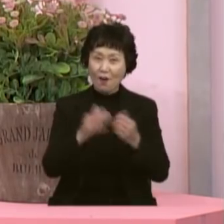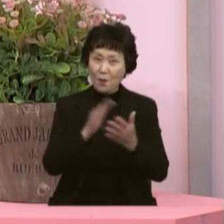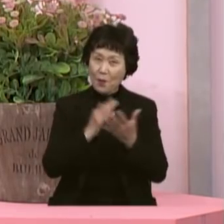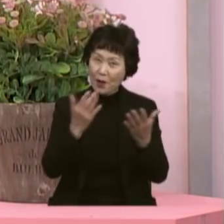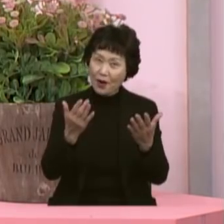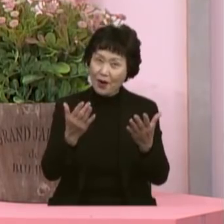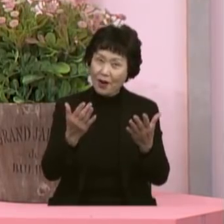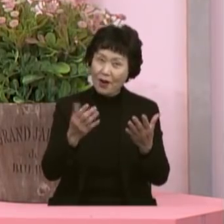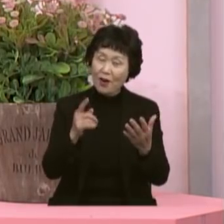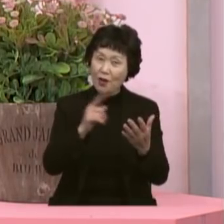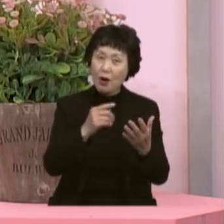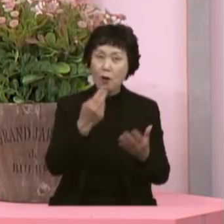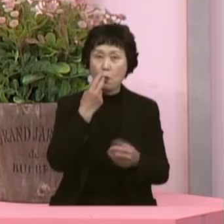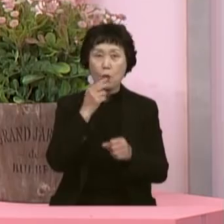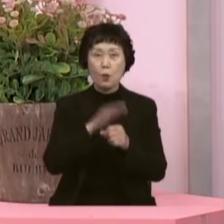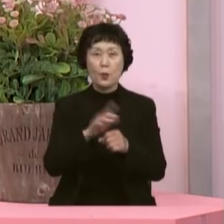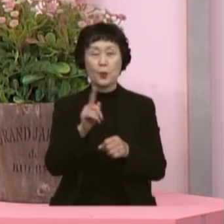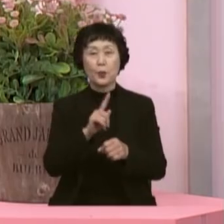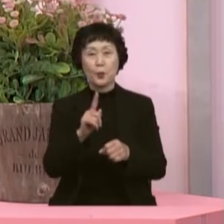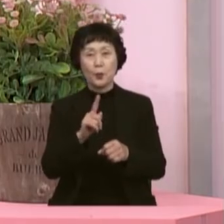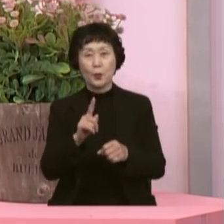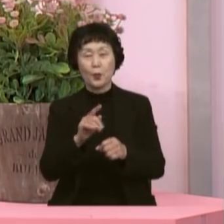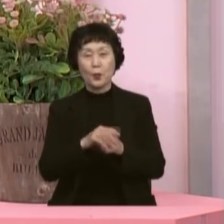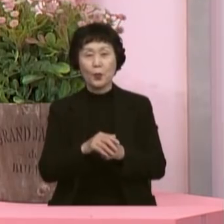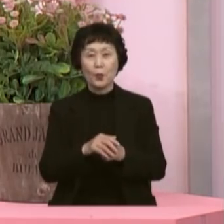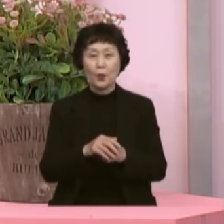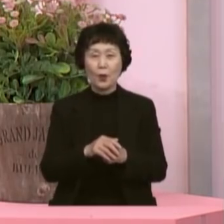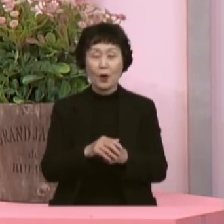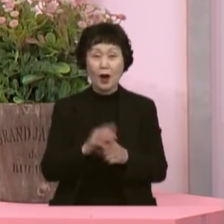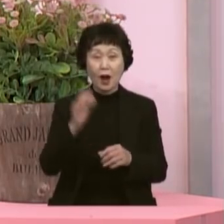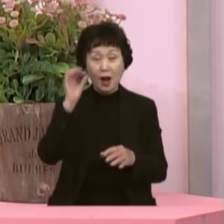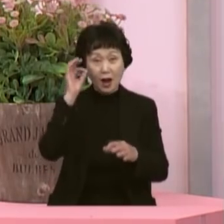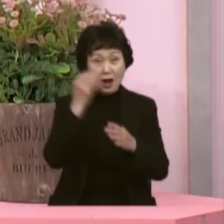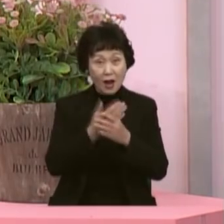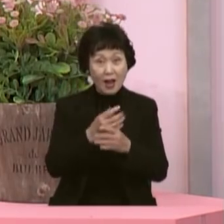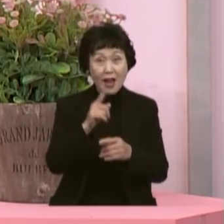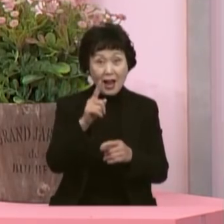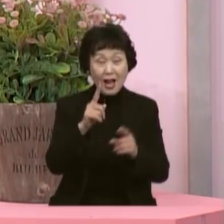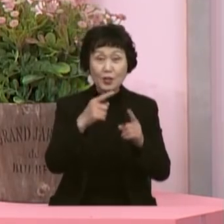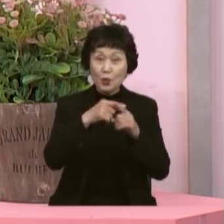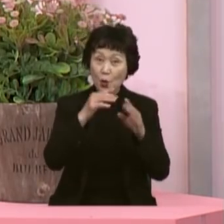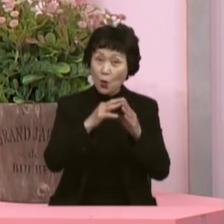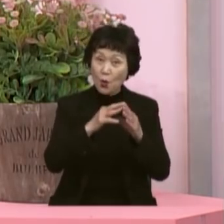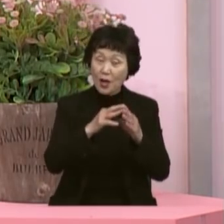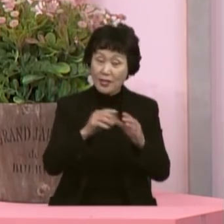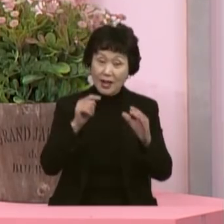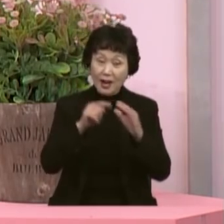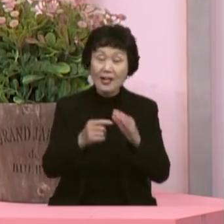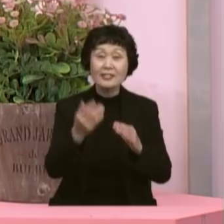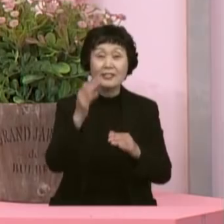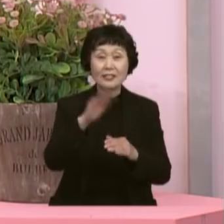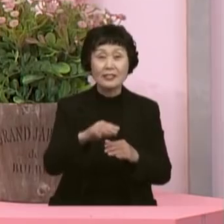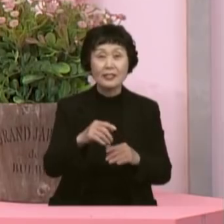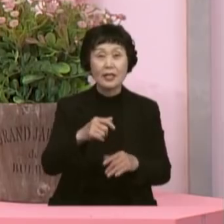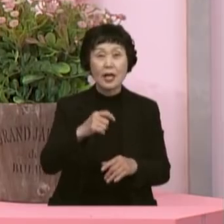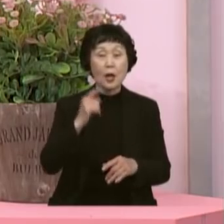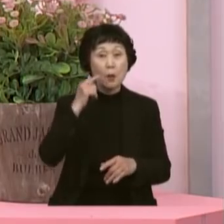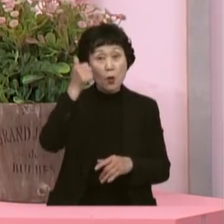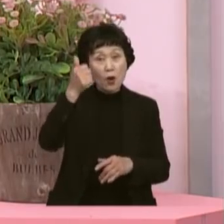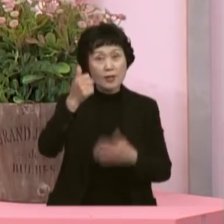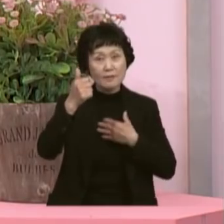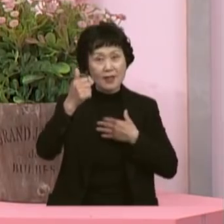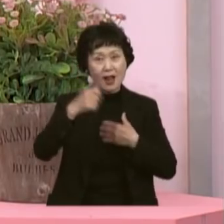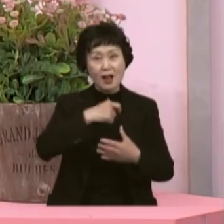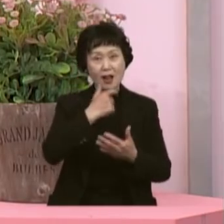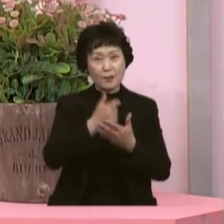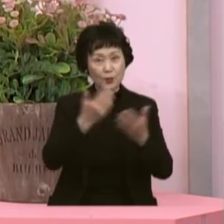가는데 어느 그 목사님이 나를 너무 감동을 주는 게 저희 교회는 어떻게 뭐 설명 아무것도 안 해요. 며칠 날 되냐 그 네 되겠습니다.